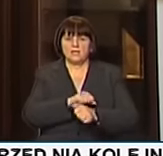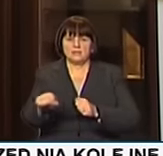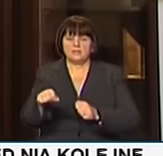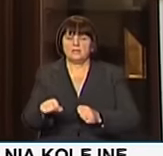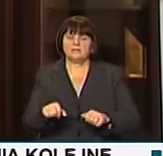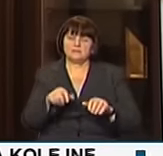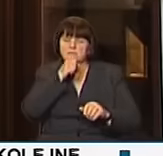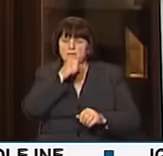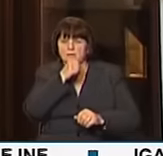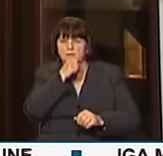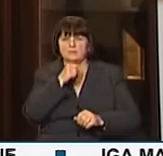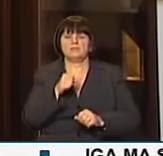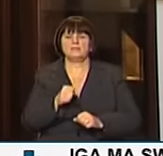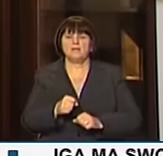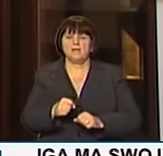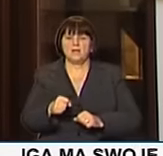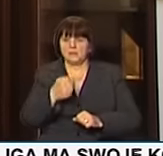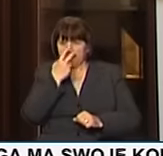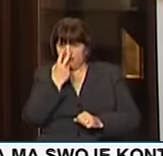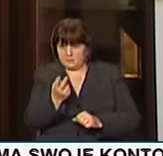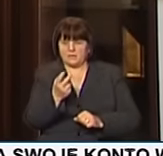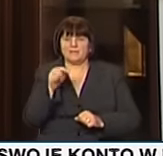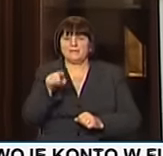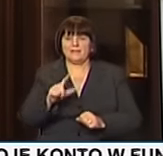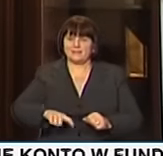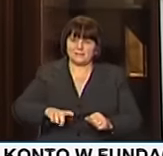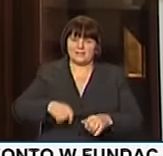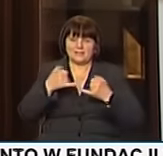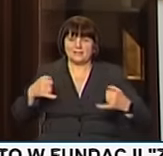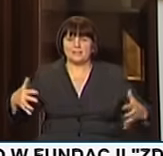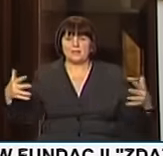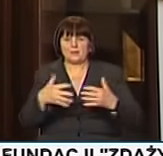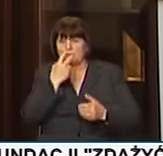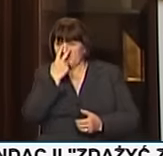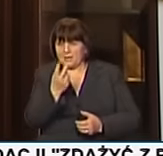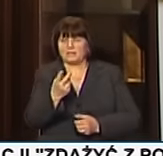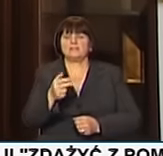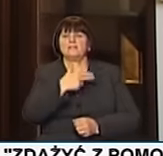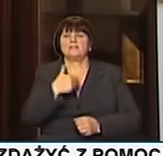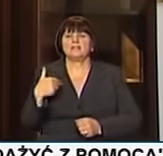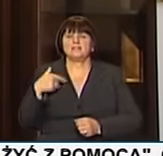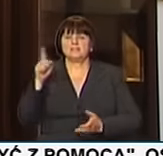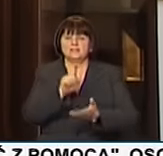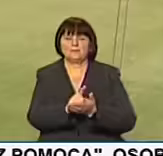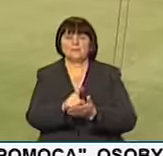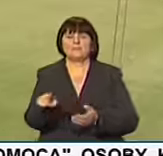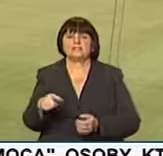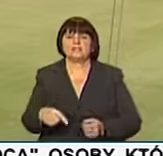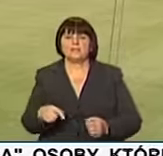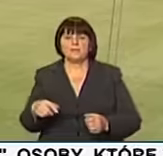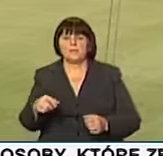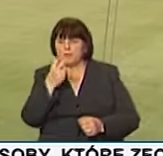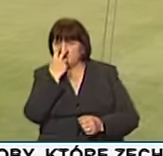sukcesem i widzę Już to jak z zazdrością patrzą inne kluby na na sukces Widzewa